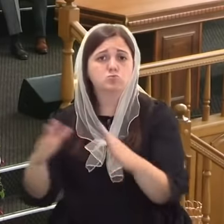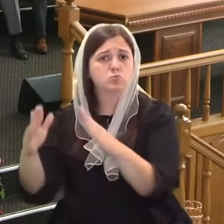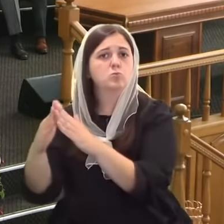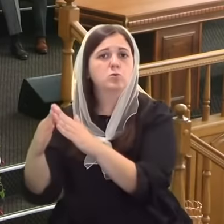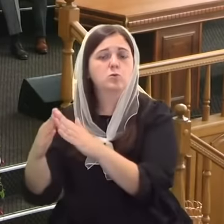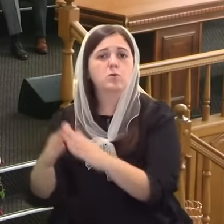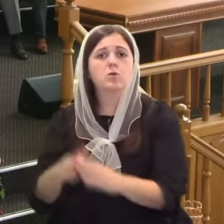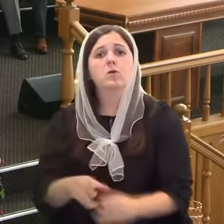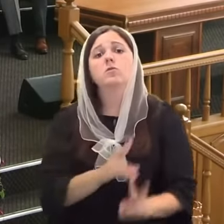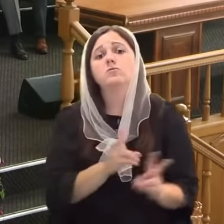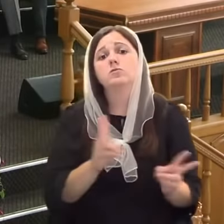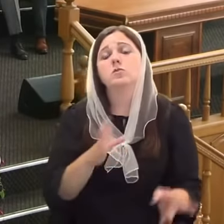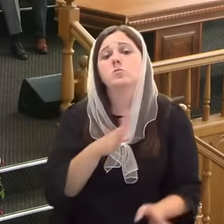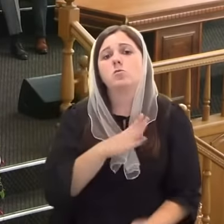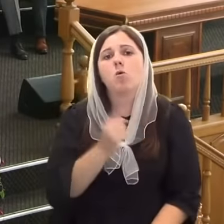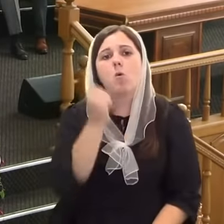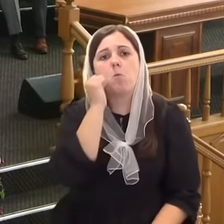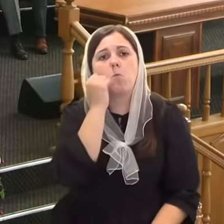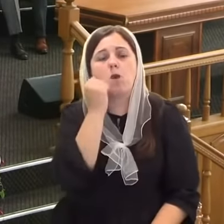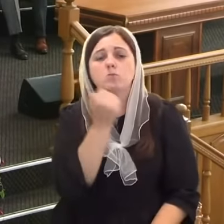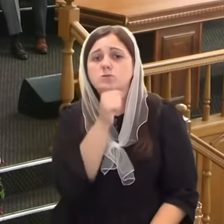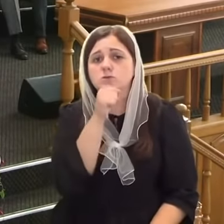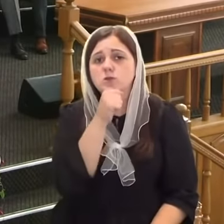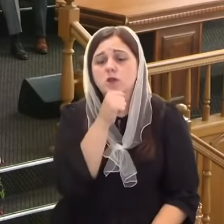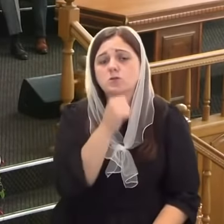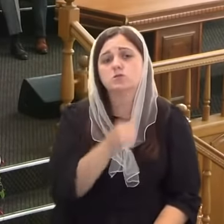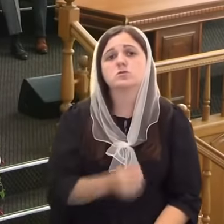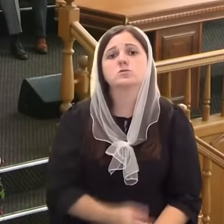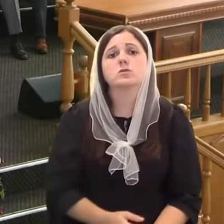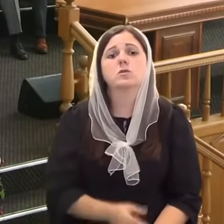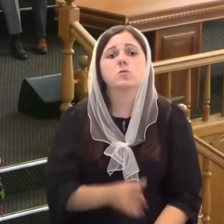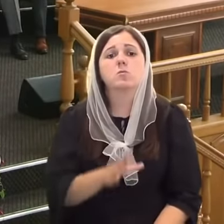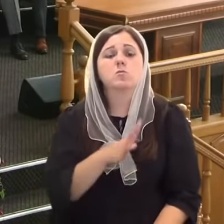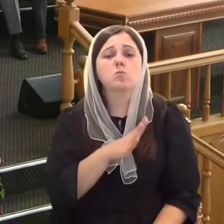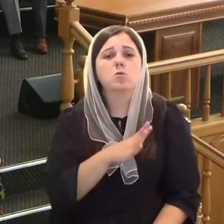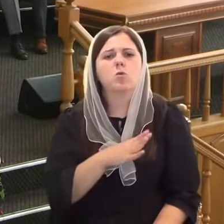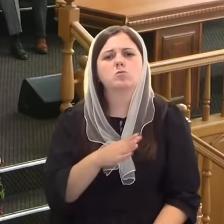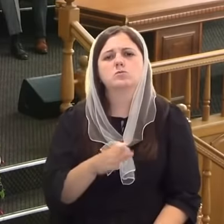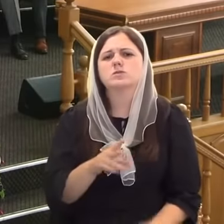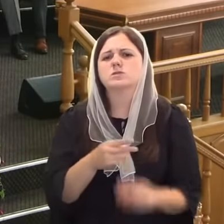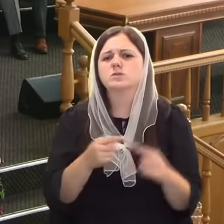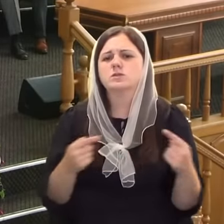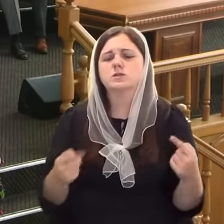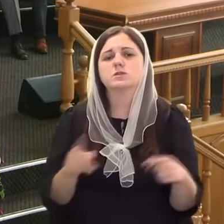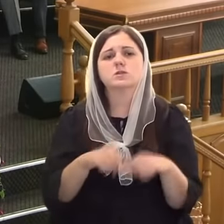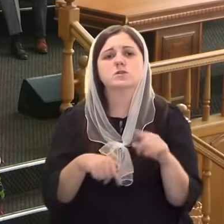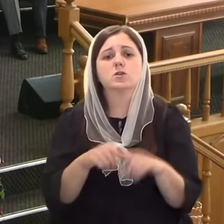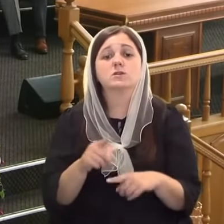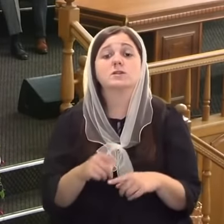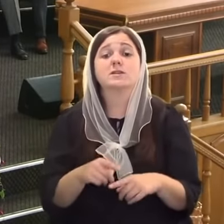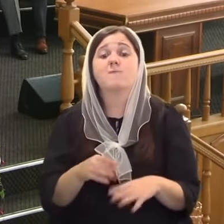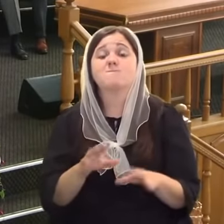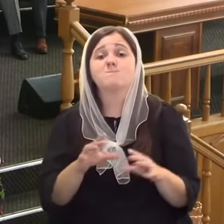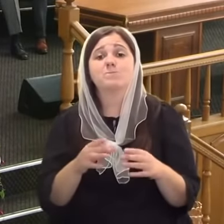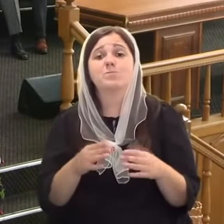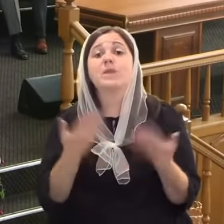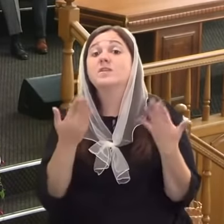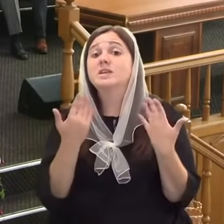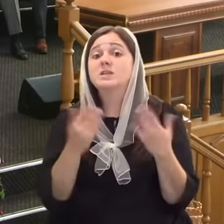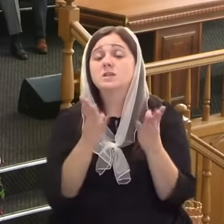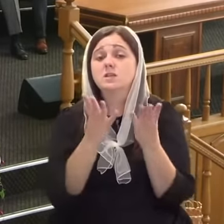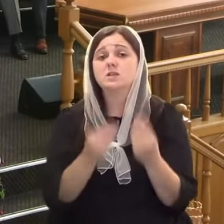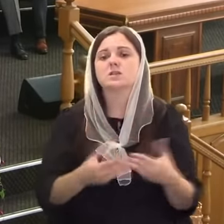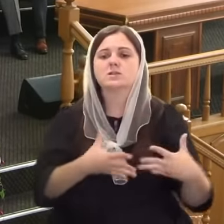кого-то была бабушка, но не было родителей. У кого-то была тетя или дядя, и они на выходные забирали себе